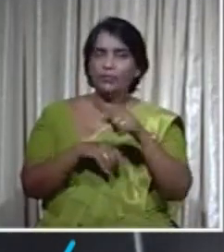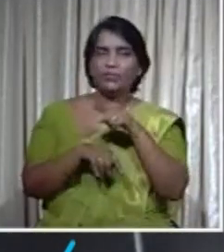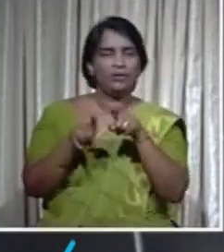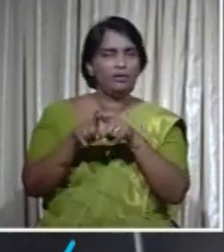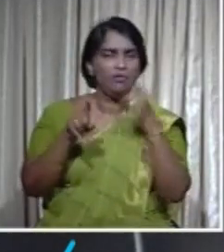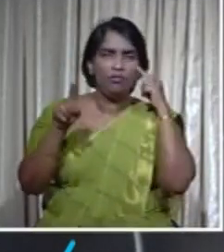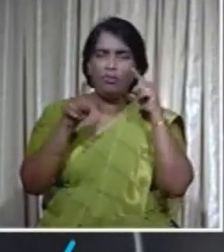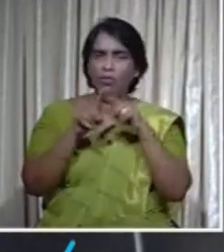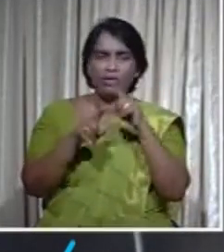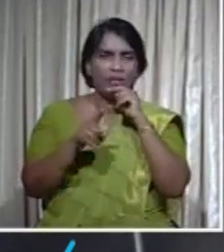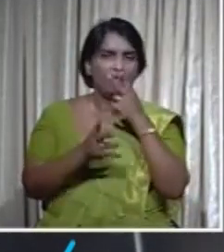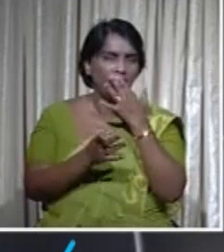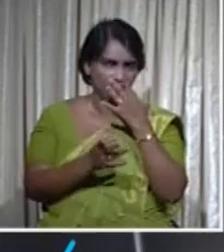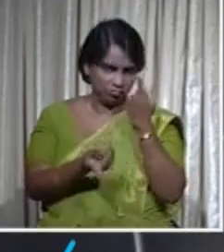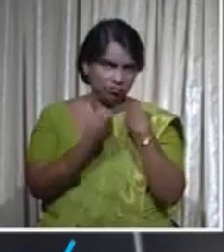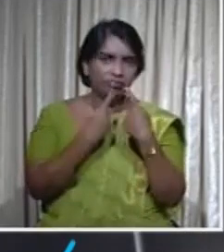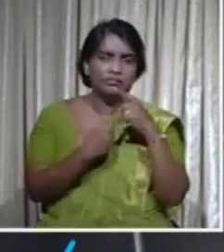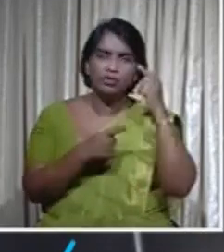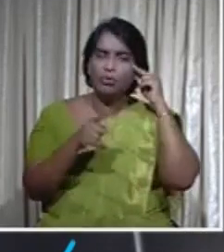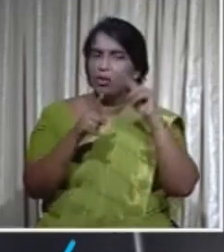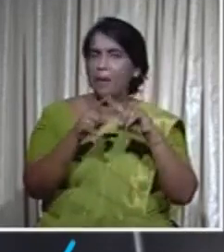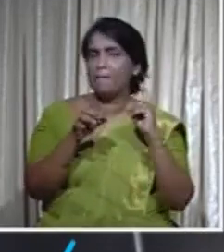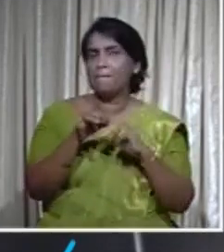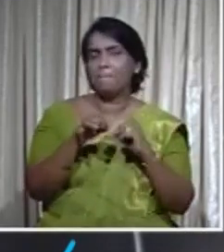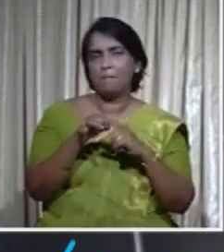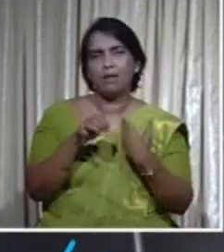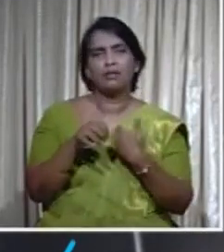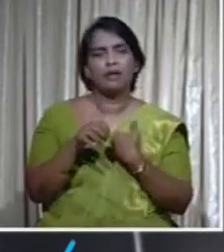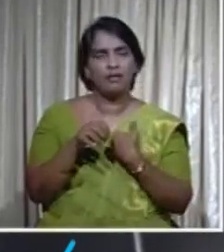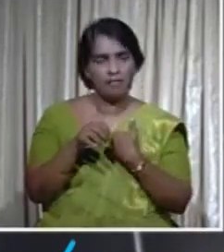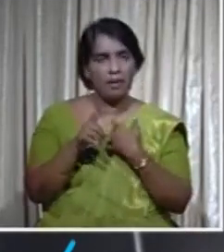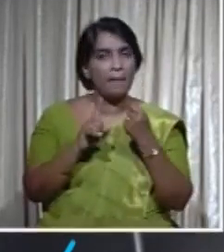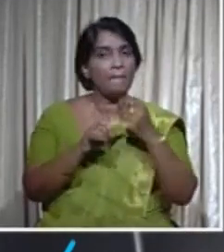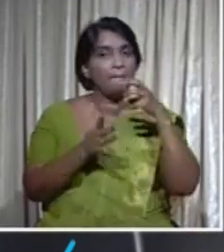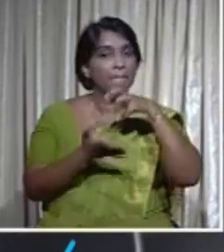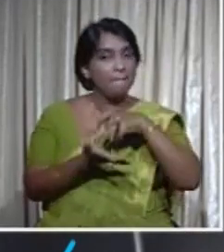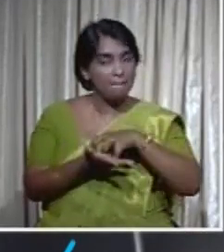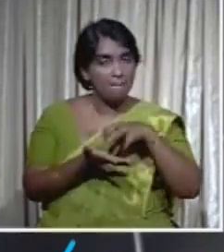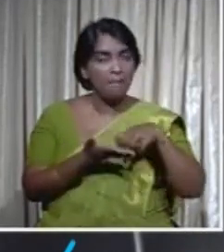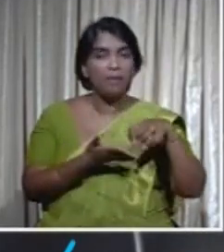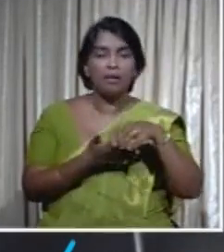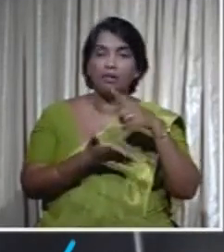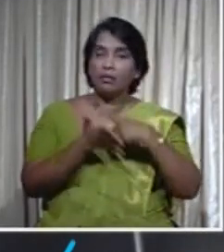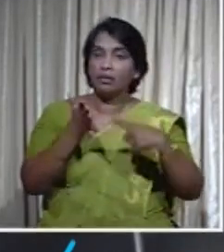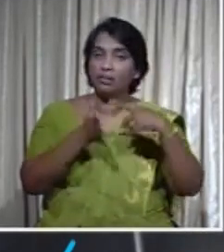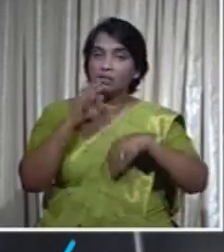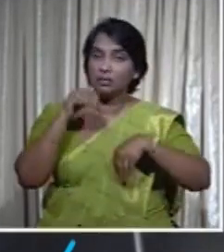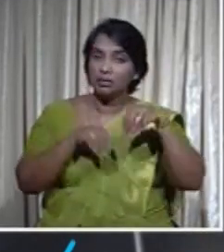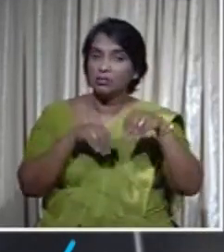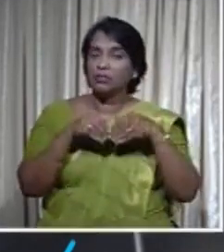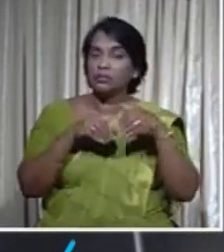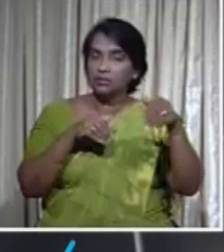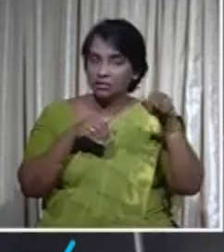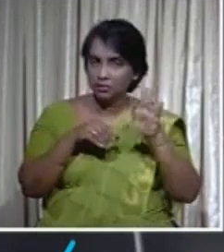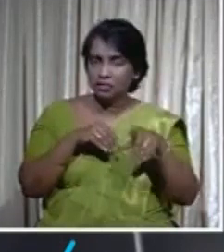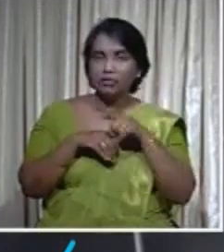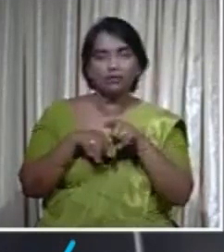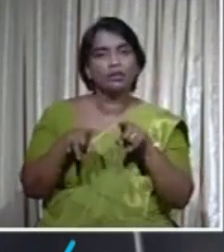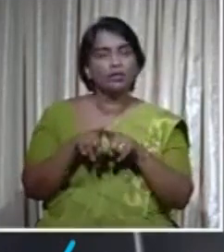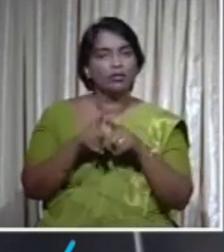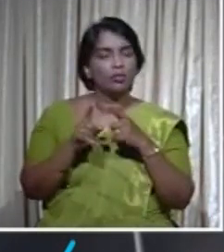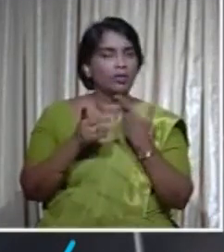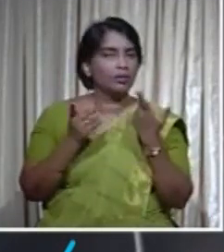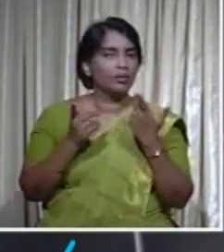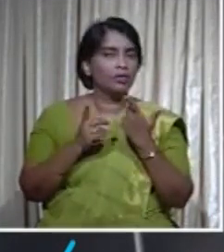என்ற கேள்வி அதிலே எழுகிறது நான் ஒரு ஒரு மாகாண சபை தேர்தலை நடத்துவதற்கான முயற்சியை சட்ட மாற்றம்